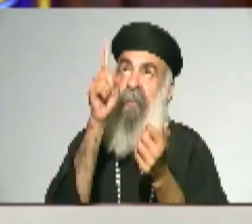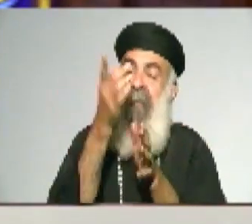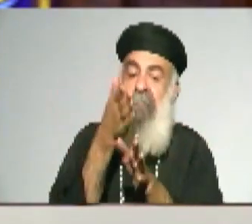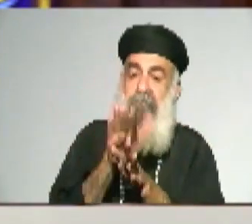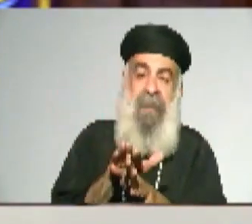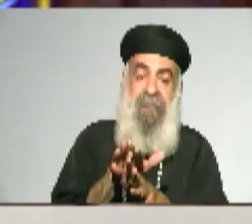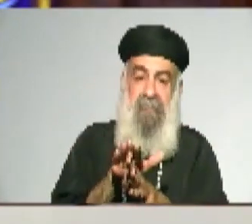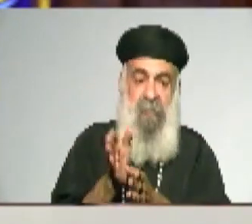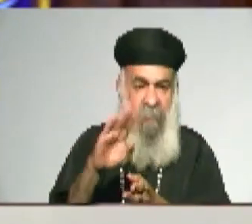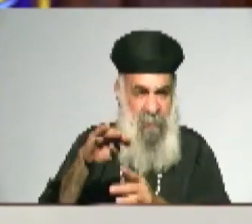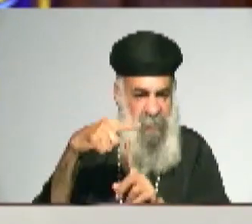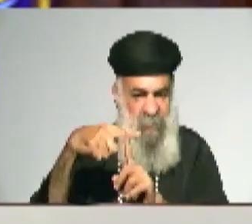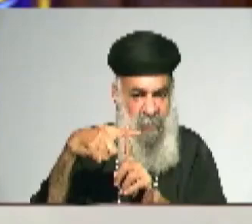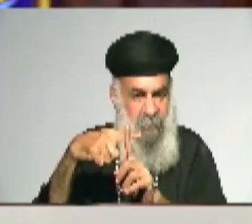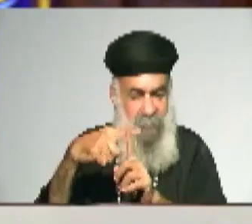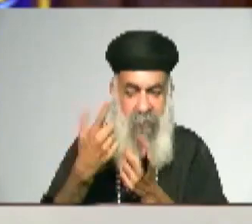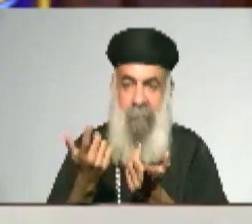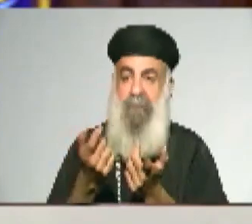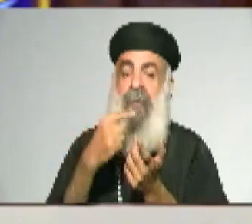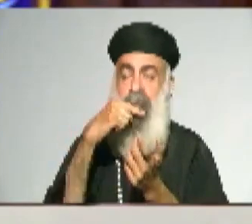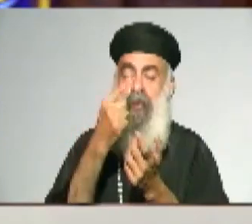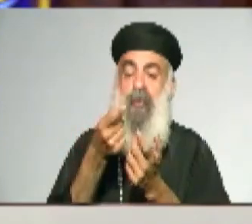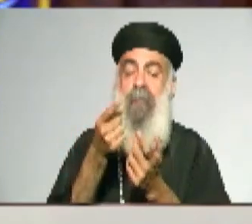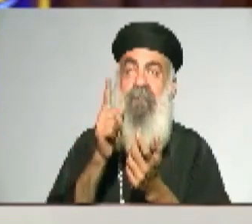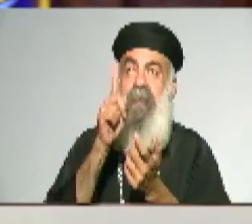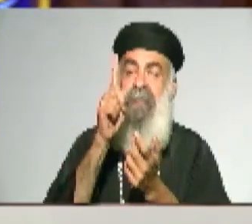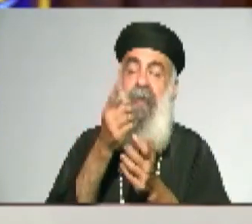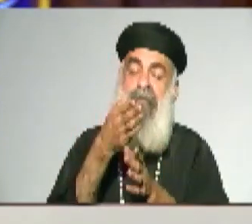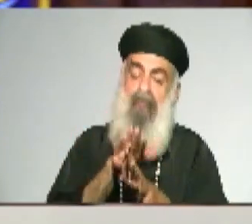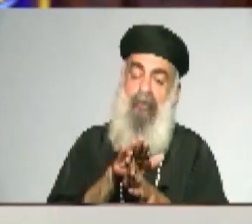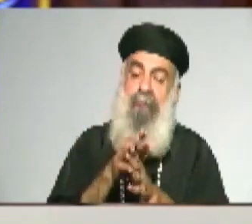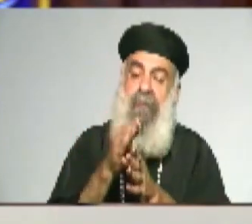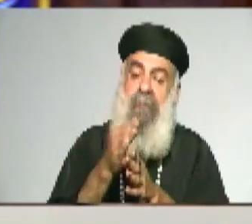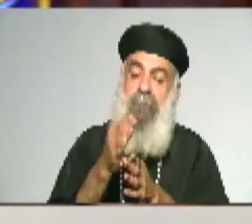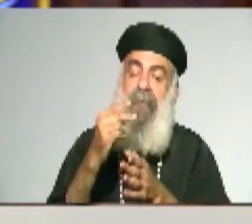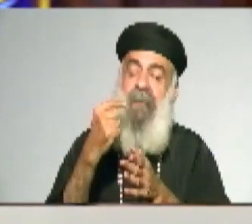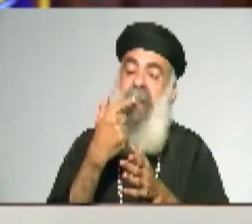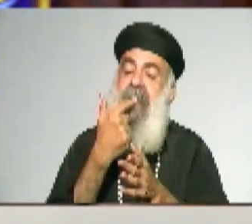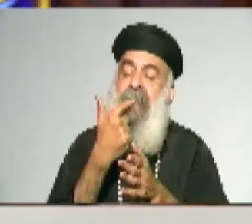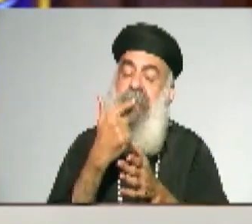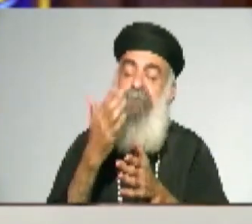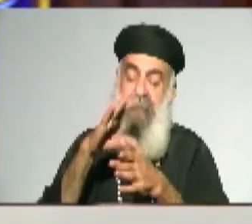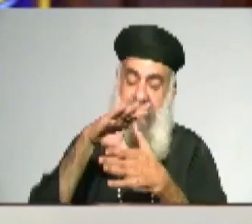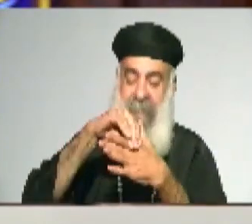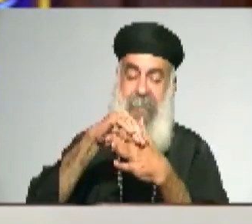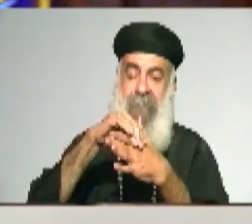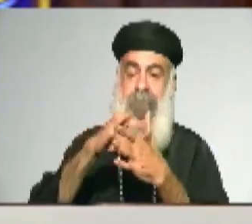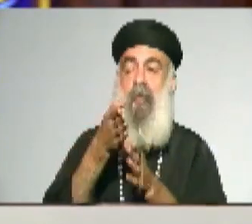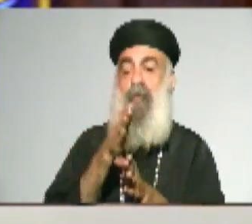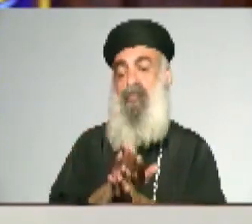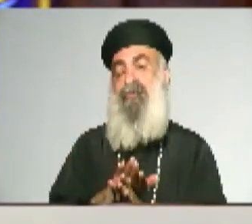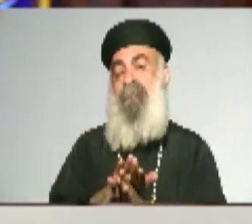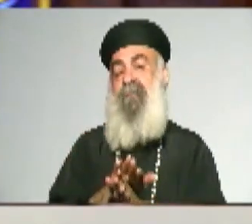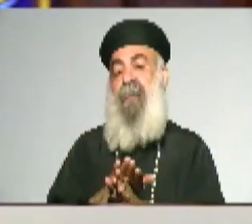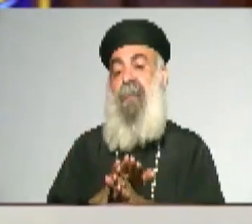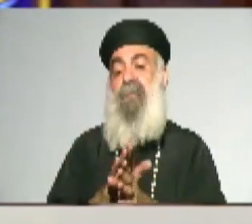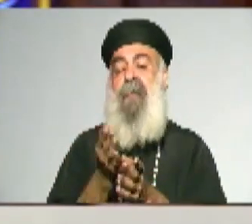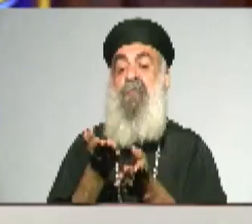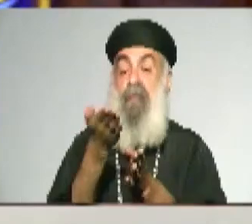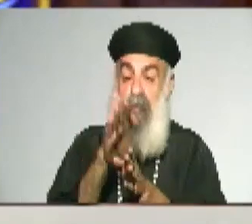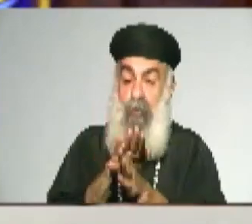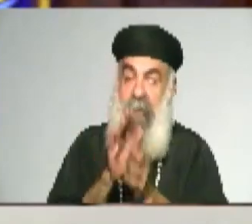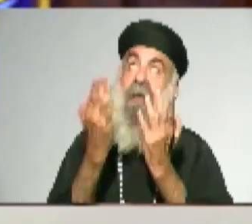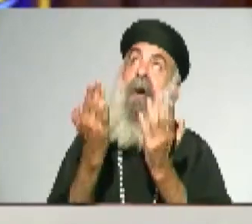على الصليب، لما نقول يا من ذاق الموت بالجسد، هو اللي ذاق الموت بس بالجسد، لما نقول بموتك يا